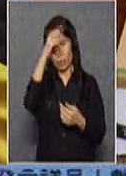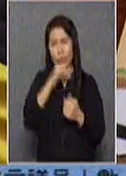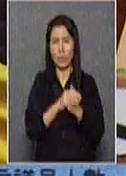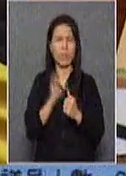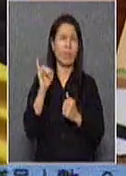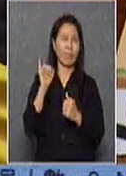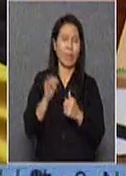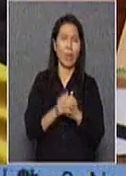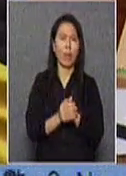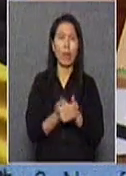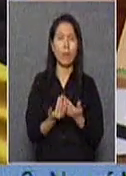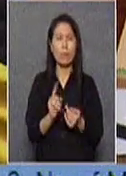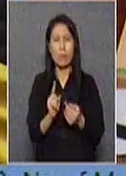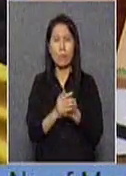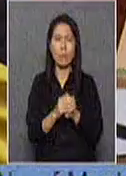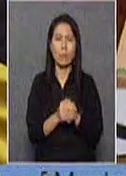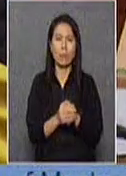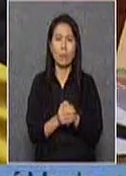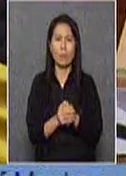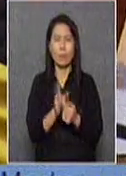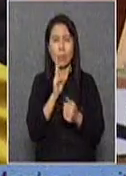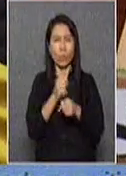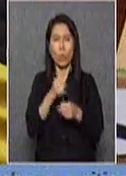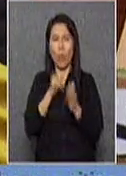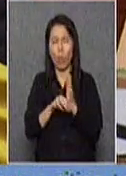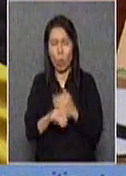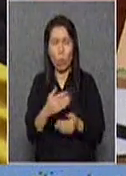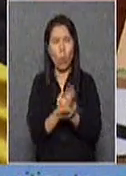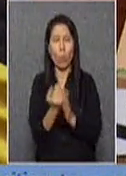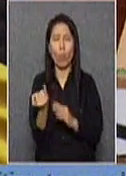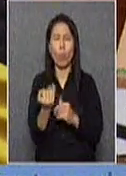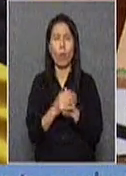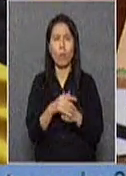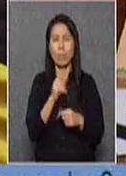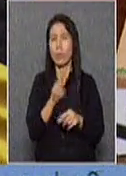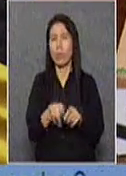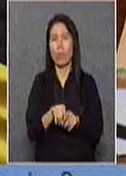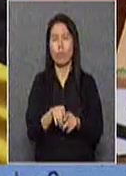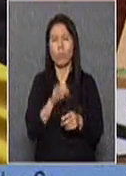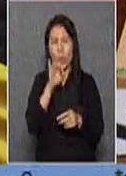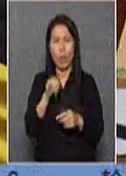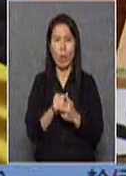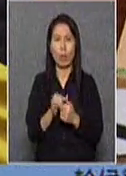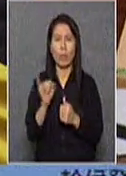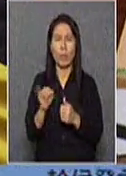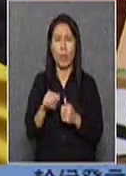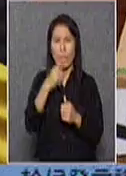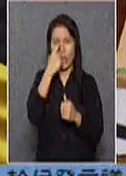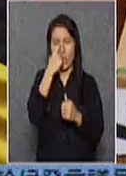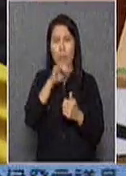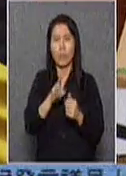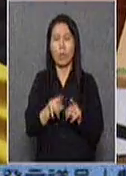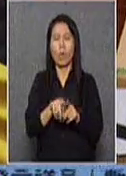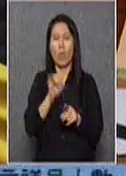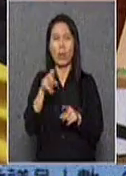善，怎樣這個的、啊、失職、啊、當然更加批評、這個、當前這個689更加批評這個唐英年，是